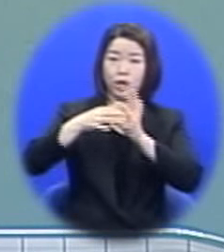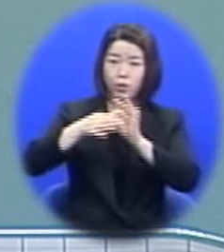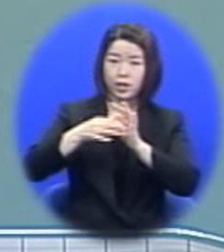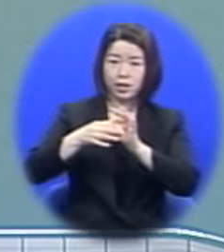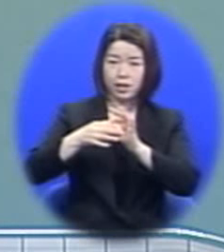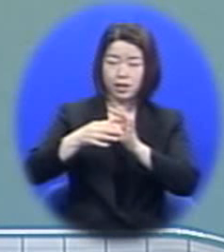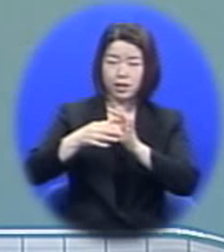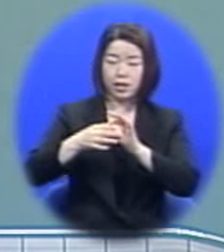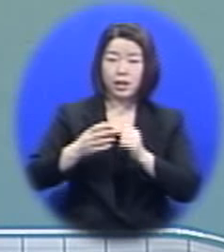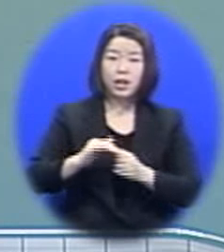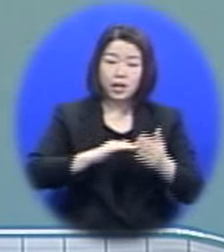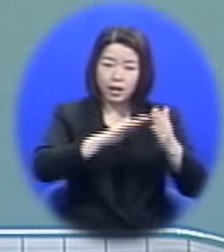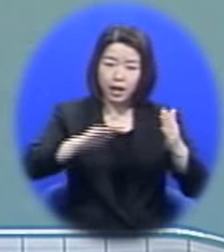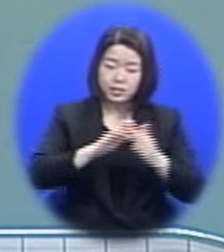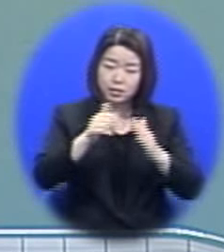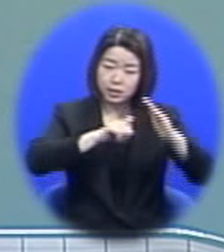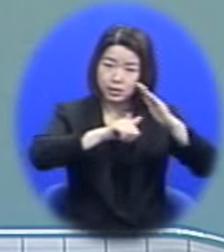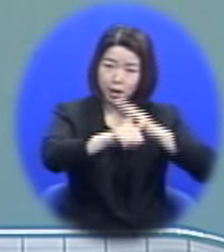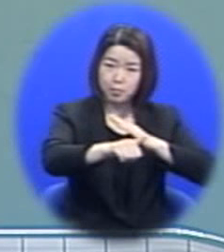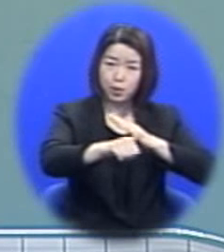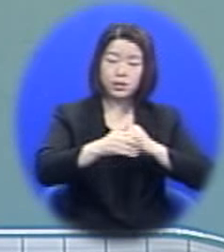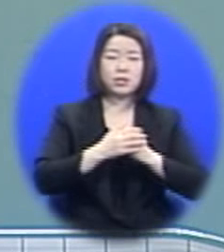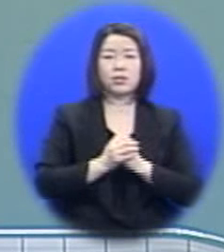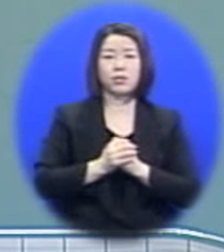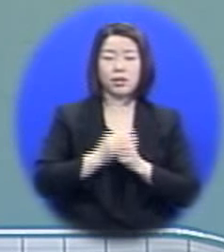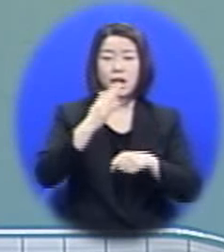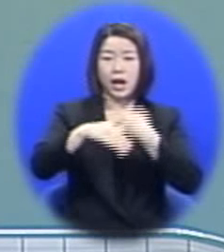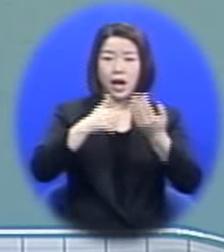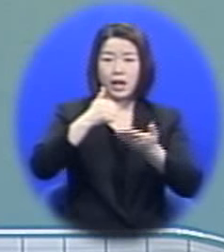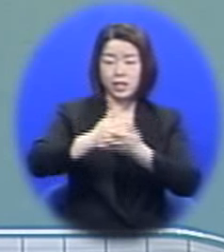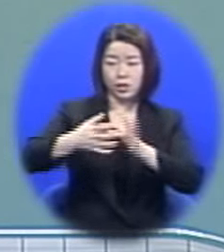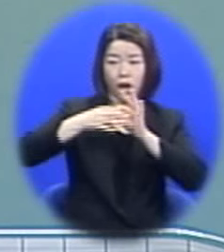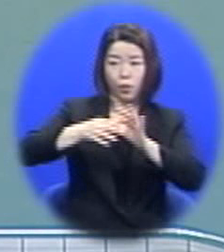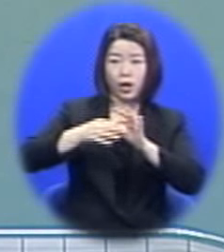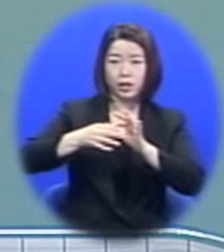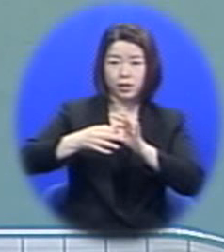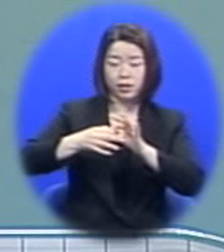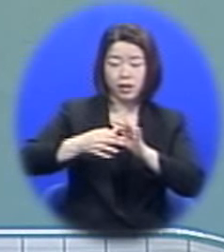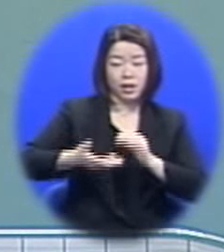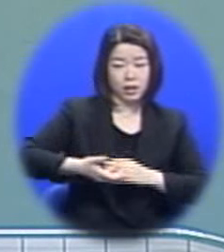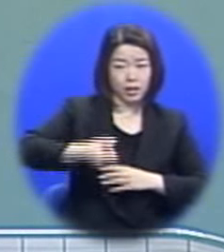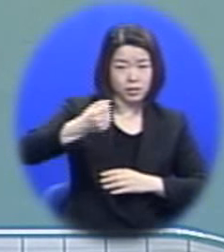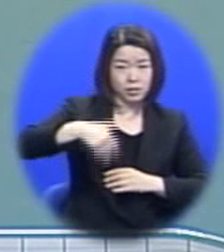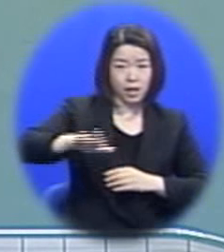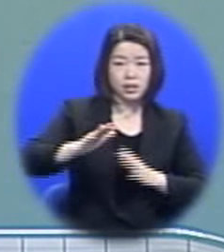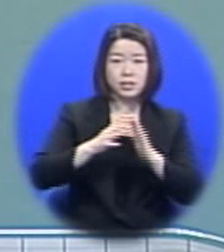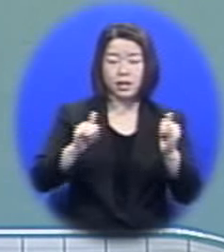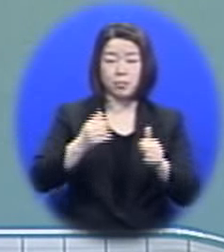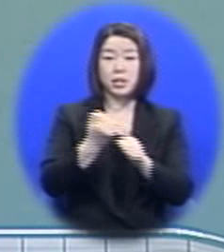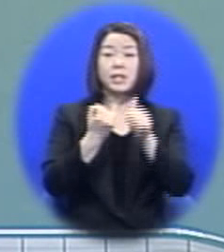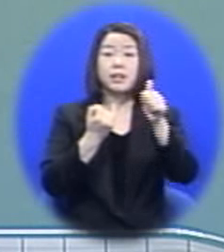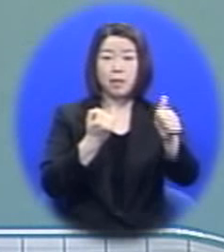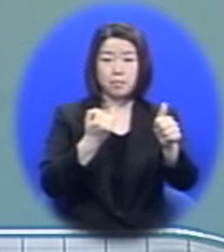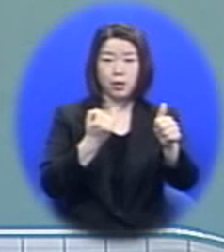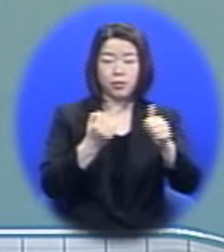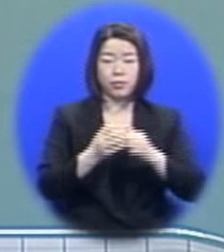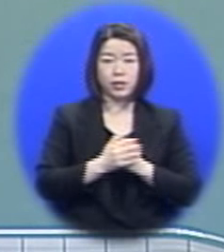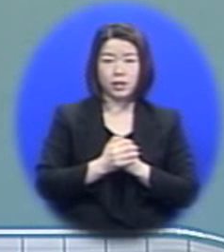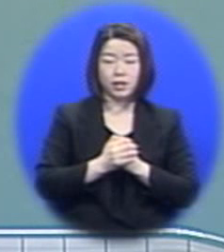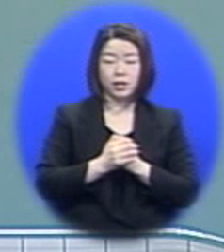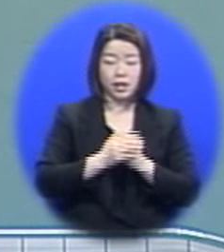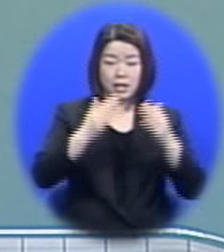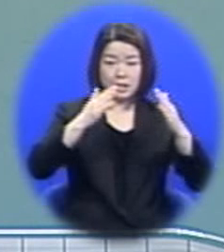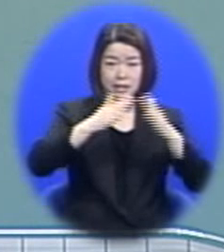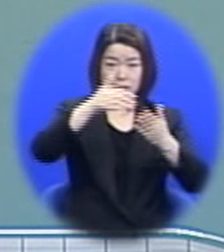그런데 가정을 대표해서 하나님과 관계를 맺어가야 될 사람이 남편이잖아요.